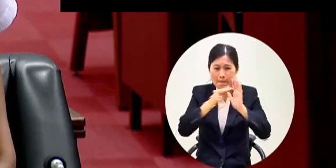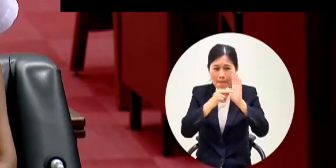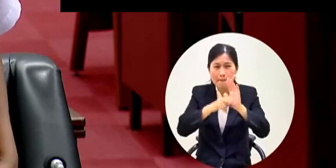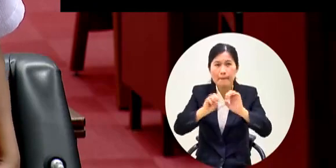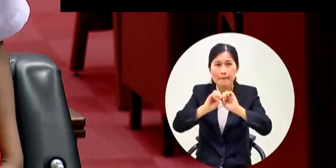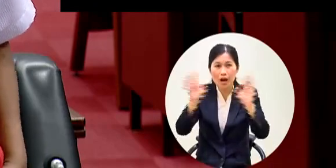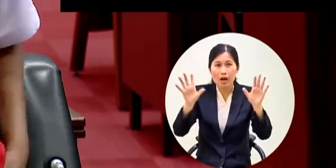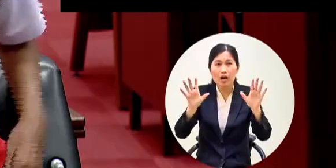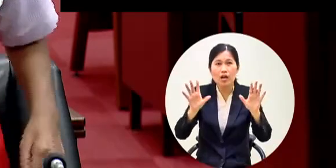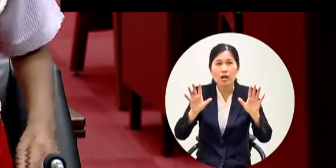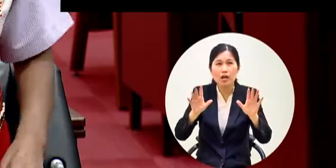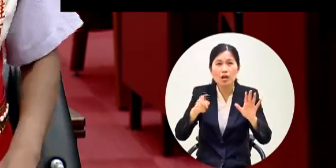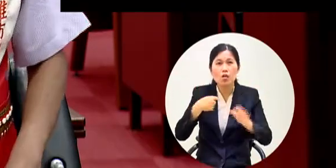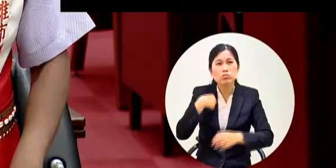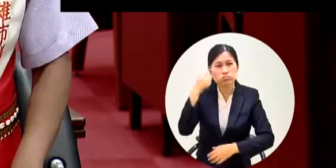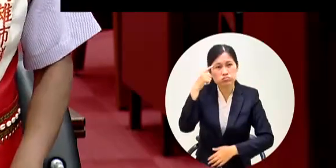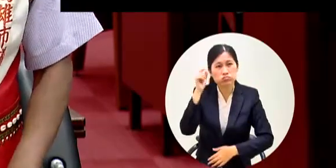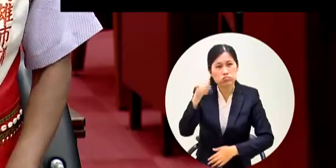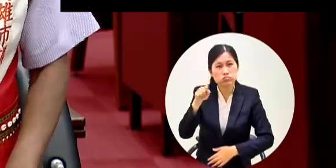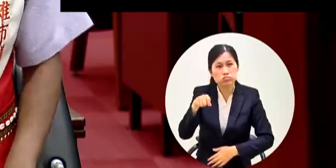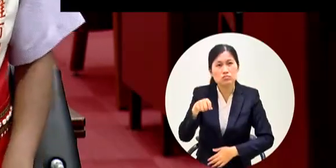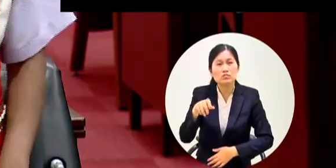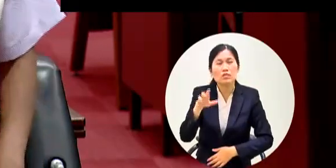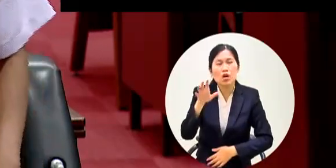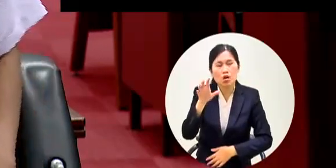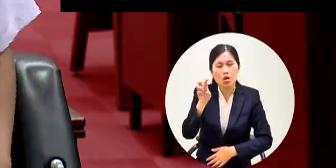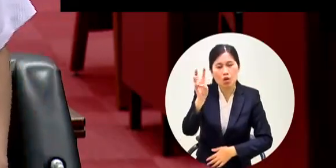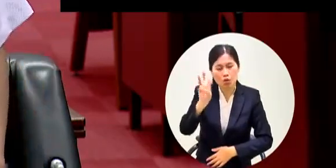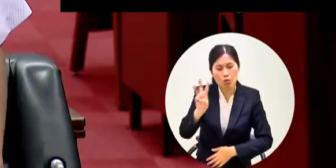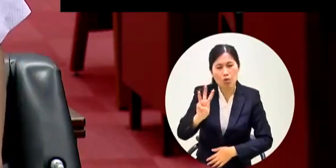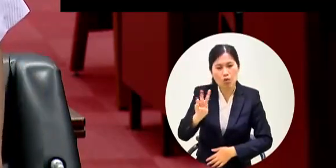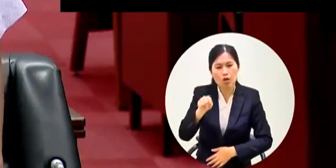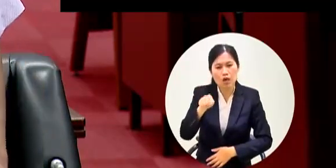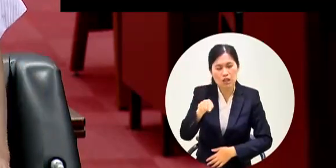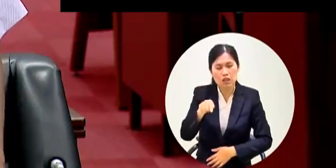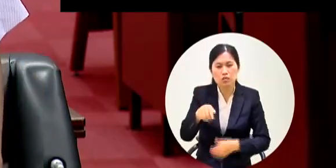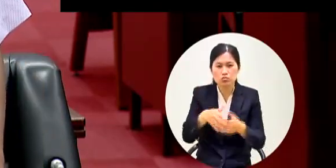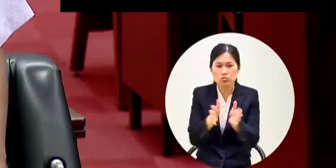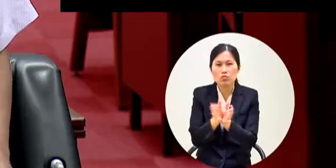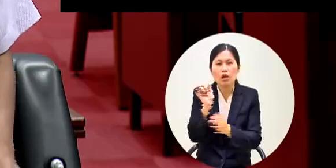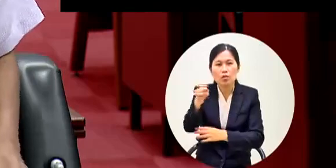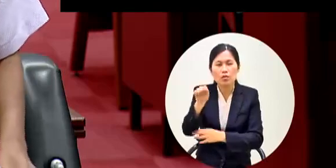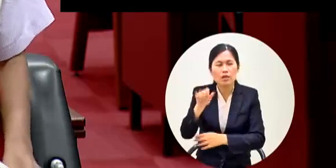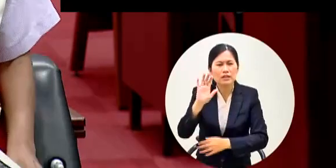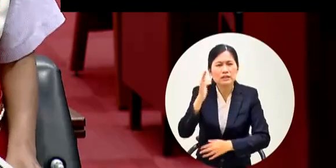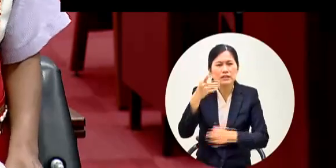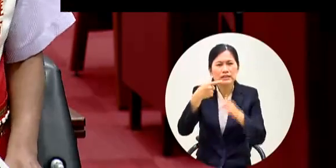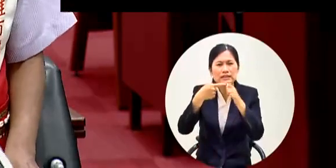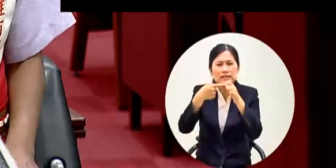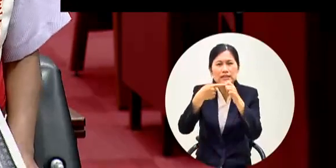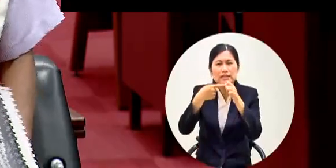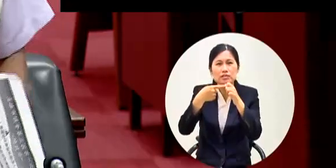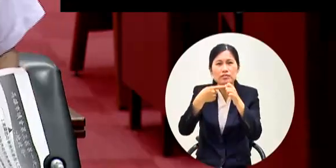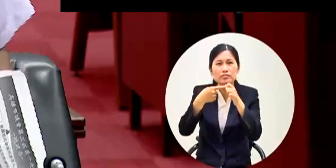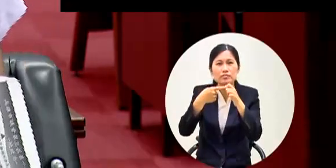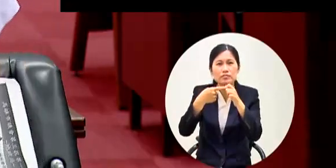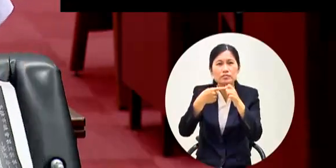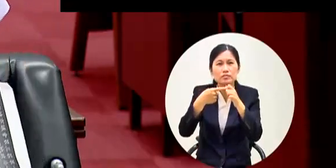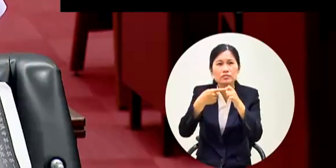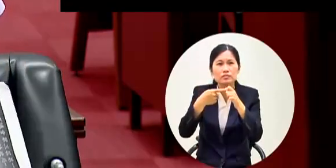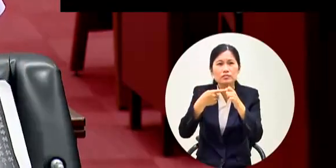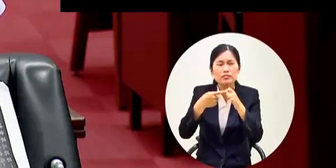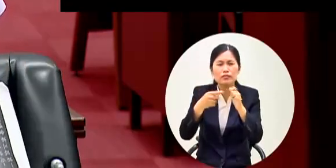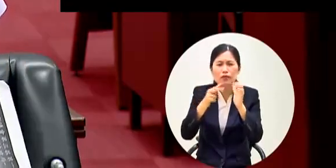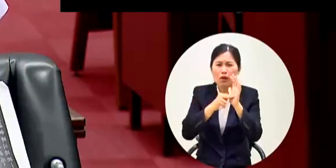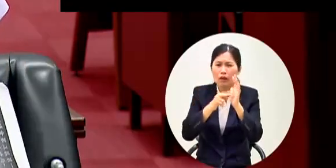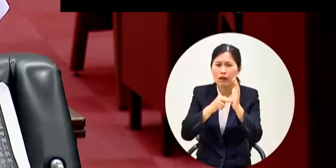要到辖区做一个说明？你的部分这个本席还